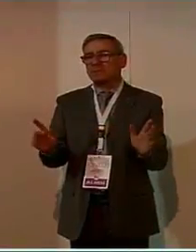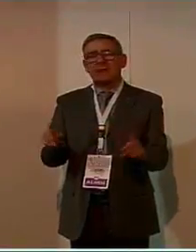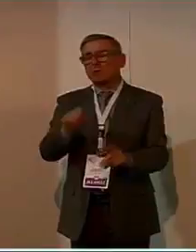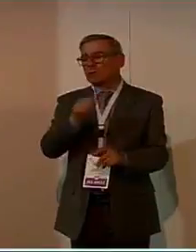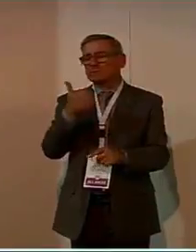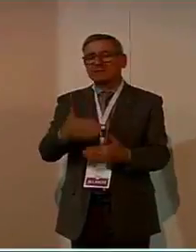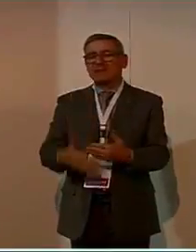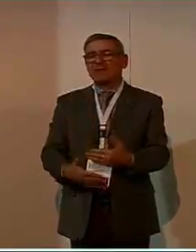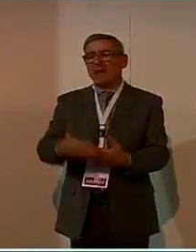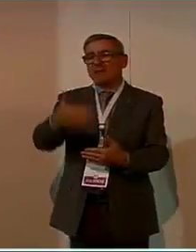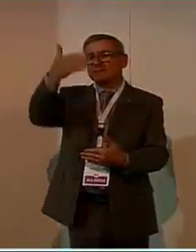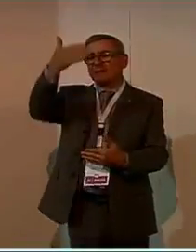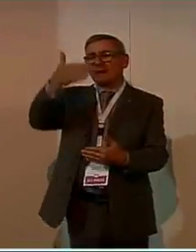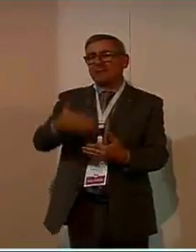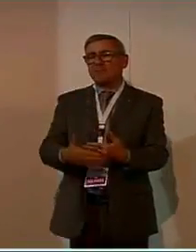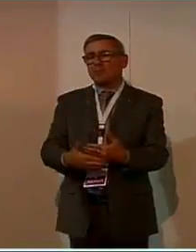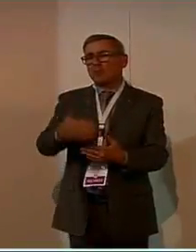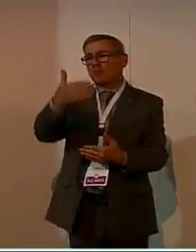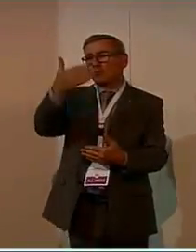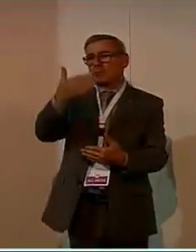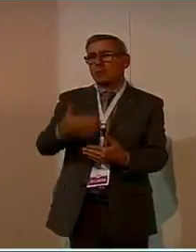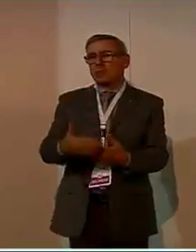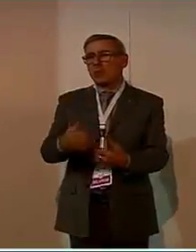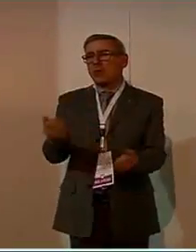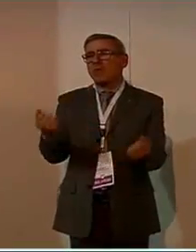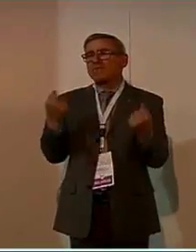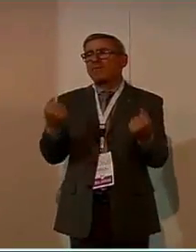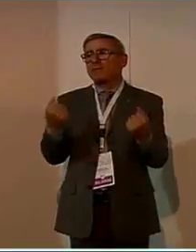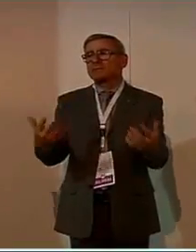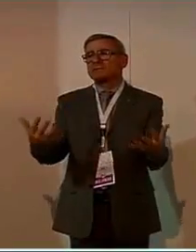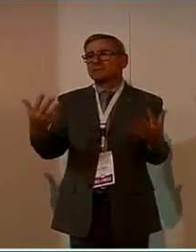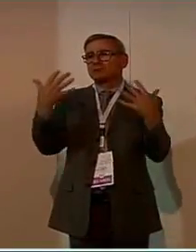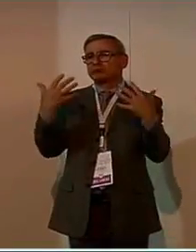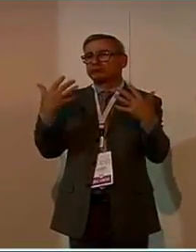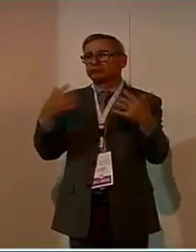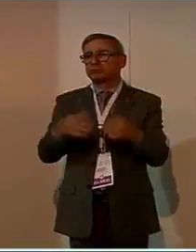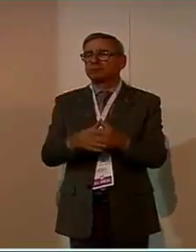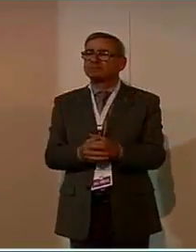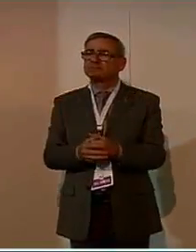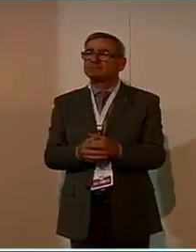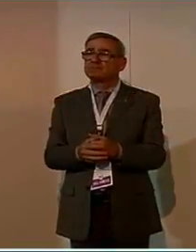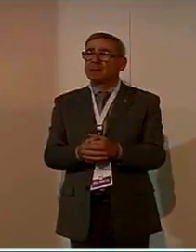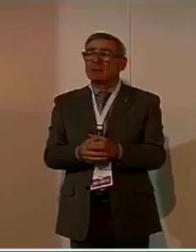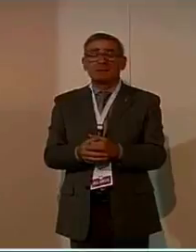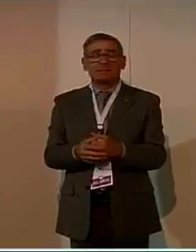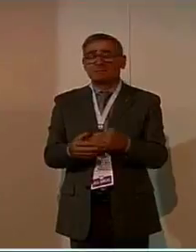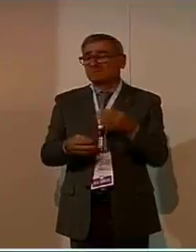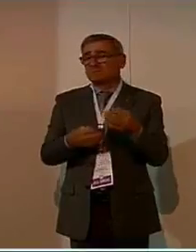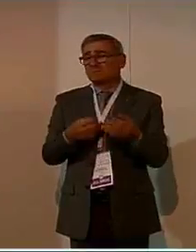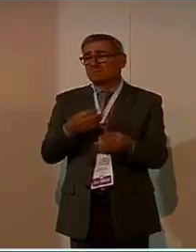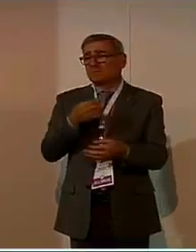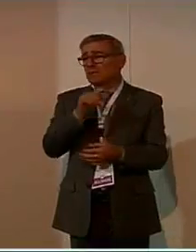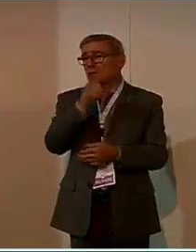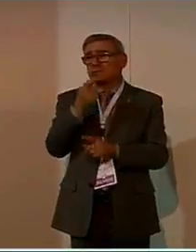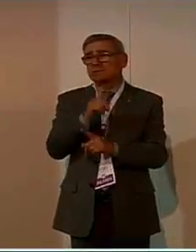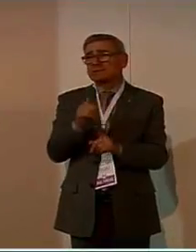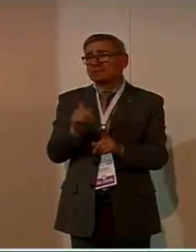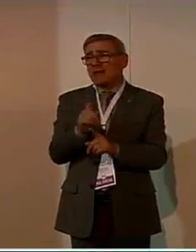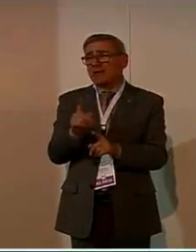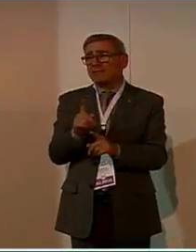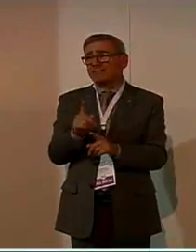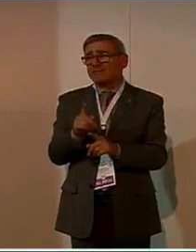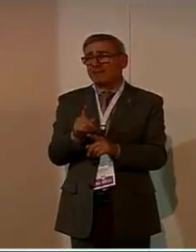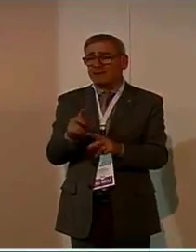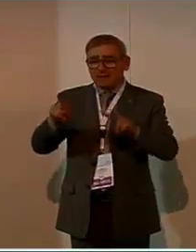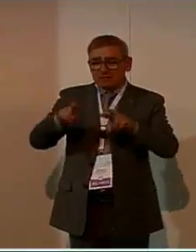contro la forza più numerosa e chi la guida ma non ha senso neppure a riesumare le categorie del